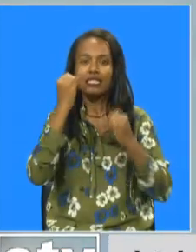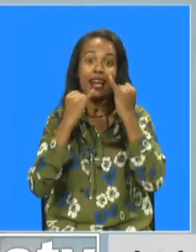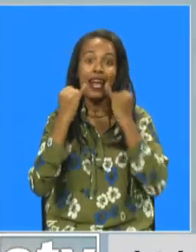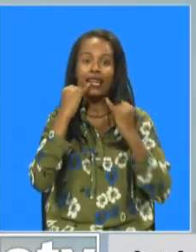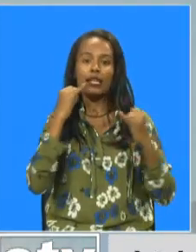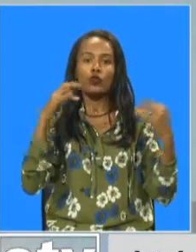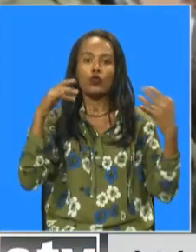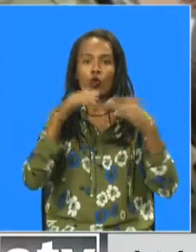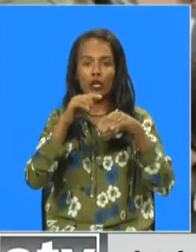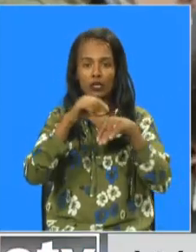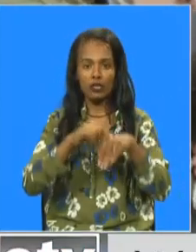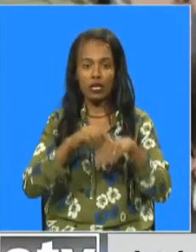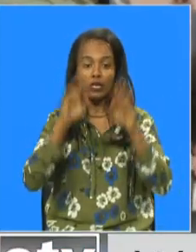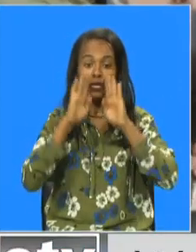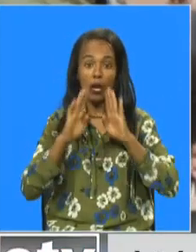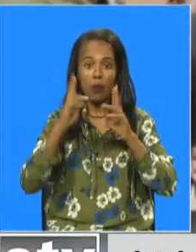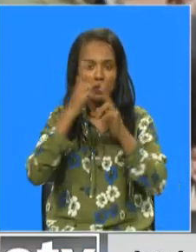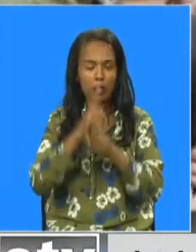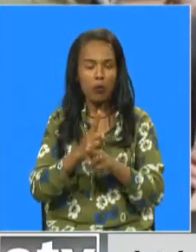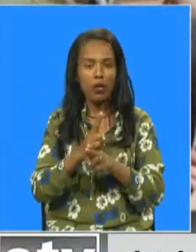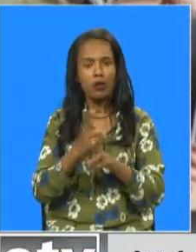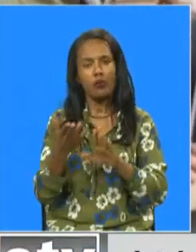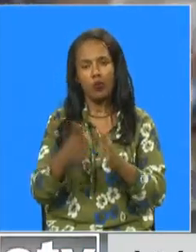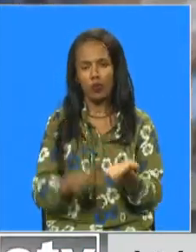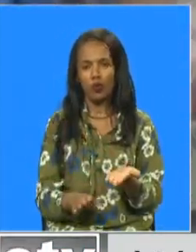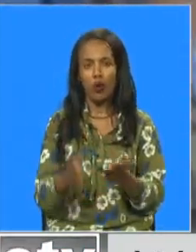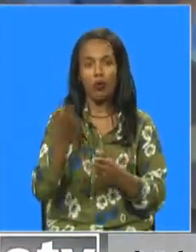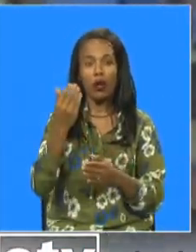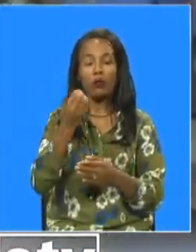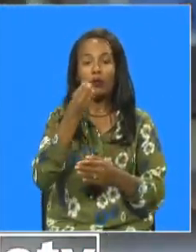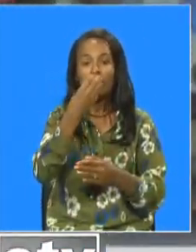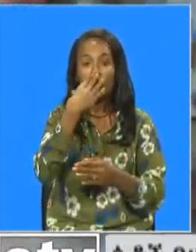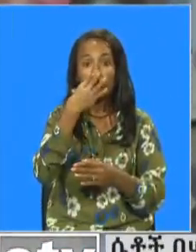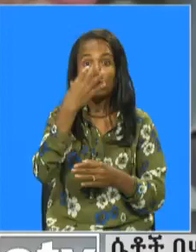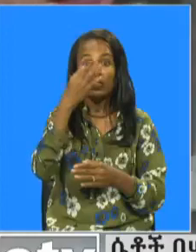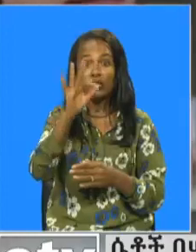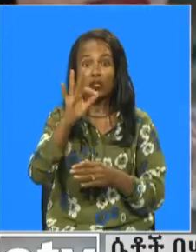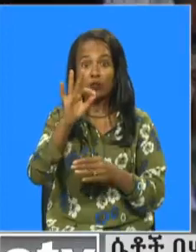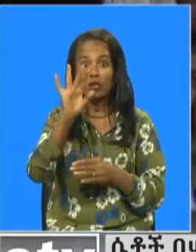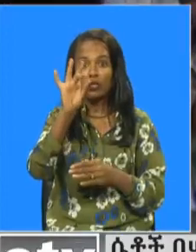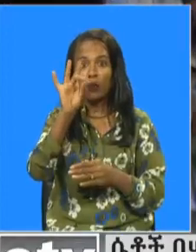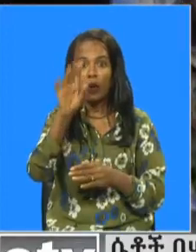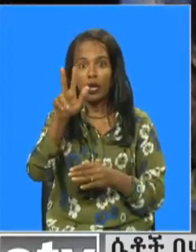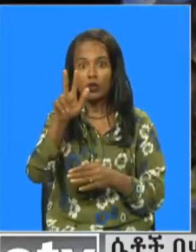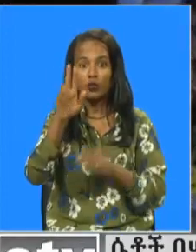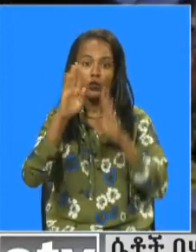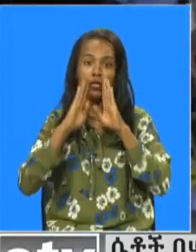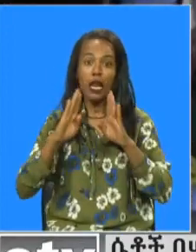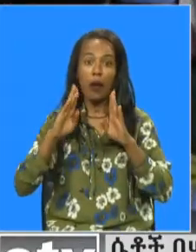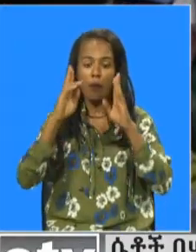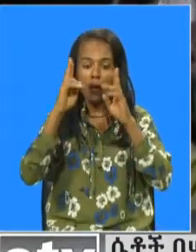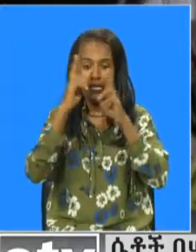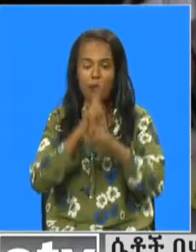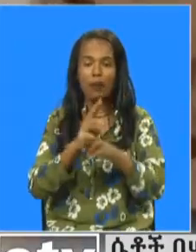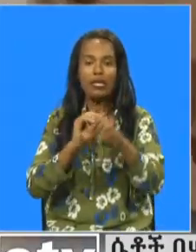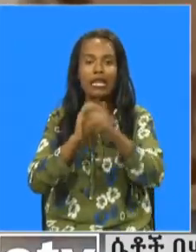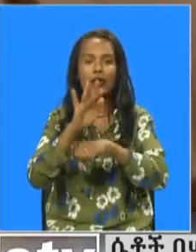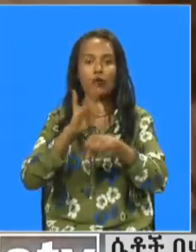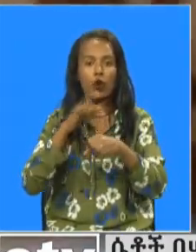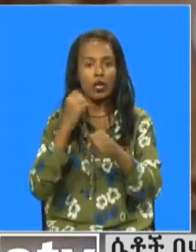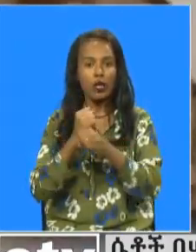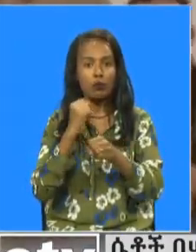የበርካታ የሰላም አስከባሪ አባላት ህይወትም አልፏል። ባለፈው የፈረንጆቹ 2019 ብቻ 83 በሰላም ማስከበር ተልእኮ ላይ